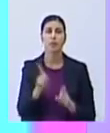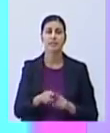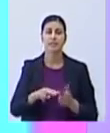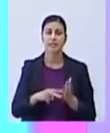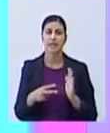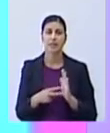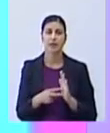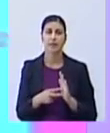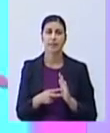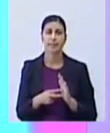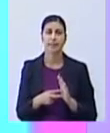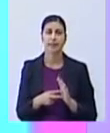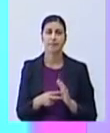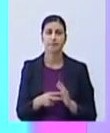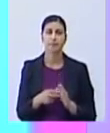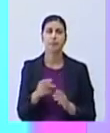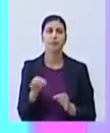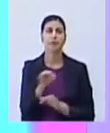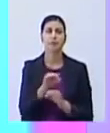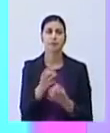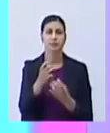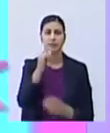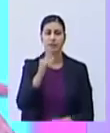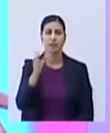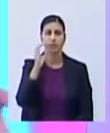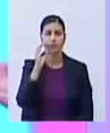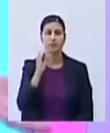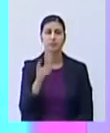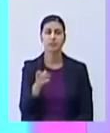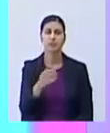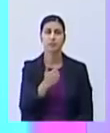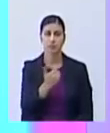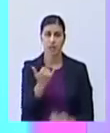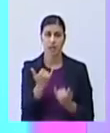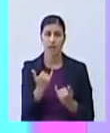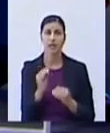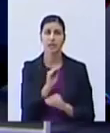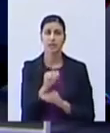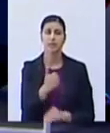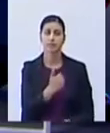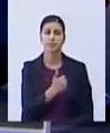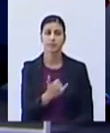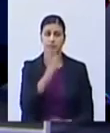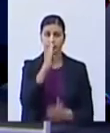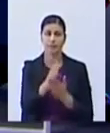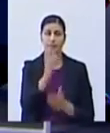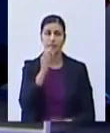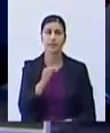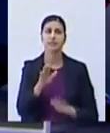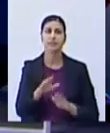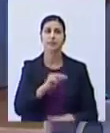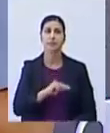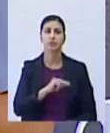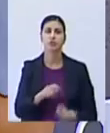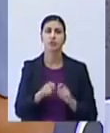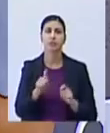გეგმა ყოველ შემთხვევაში რაღაც მონახაზი ვერ მოვისმინეთ, თუ შეგიძლიათ ახლა დააბადოთ. ეხლა პირდაპირ დავიწყოთ, რომ სამუშაო ადგილების